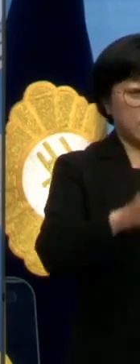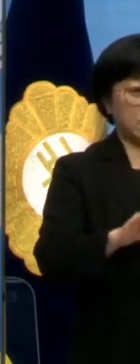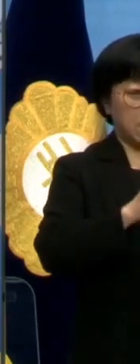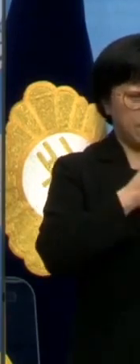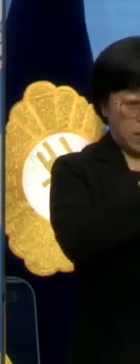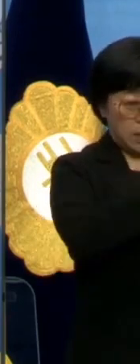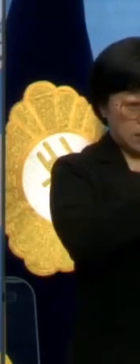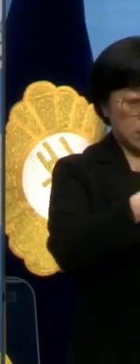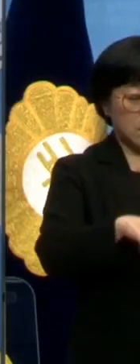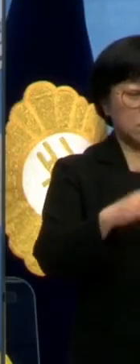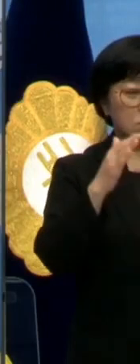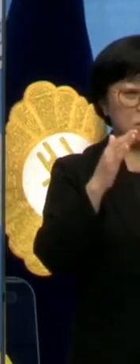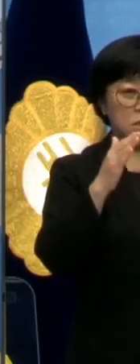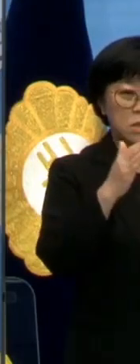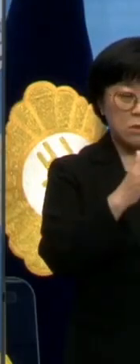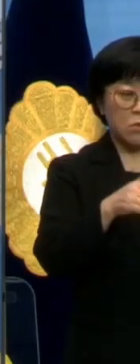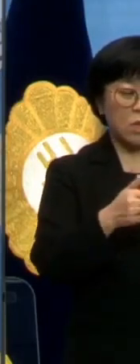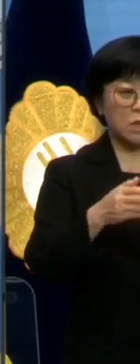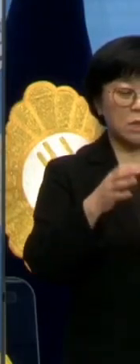발의하는 주거급여법은